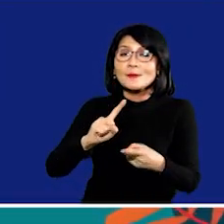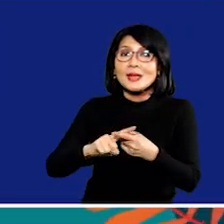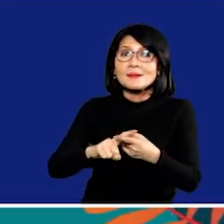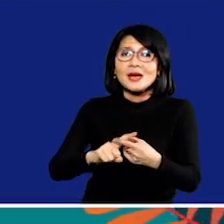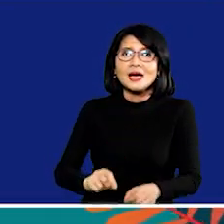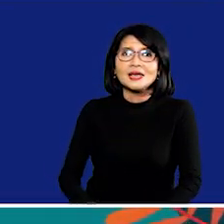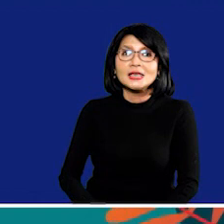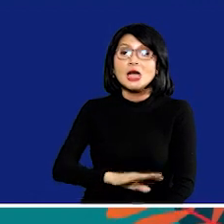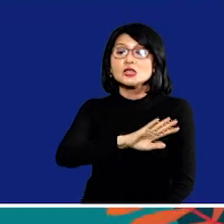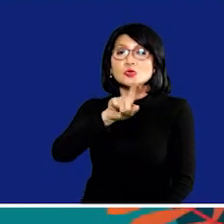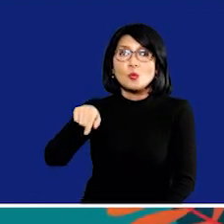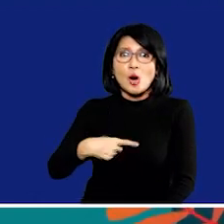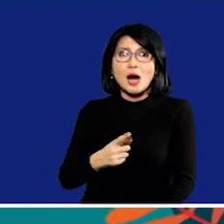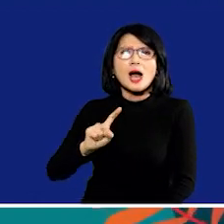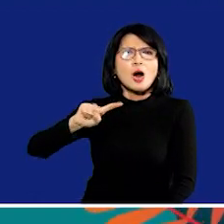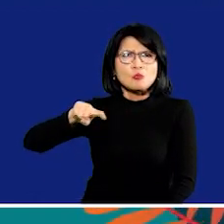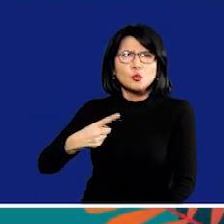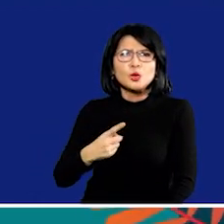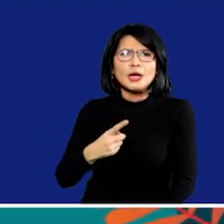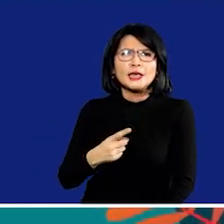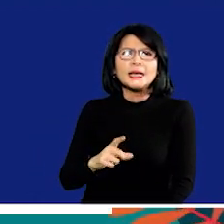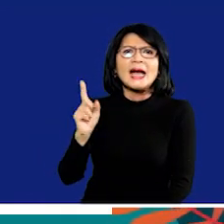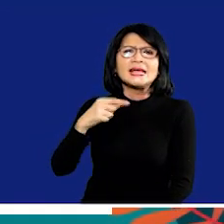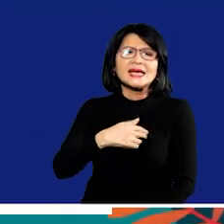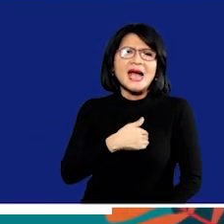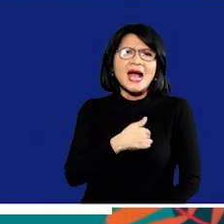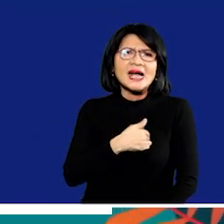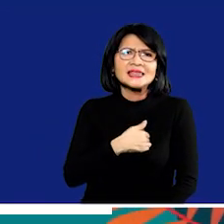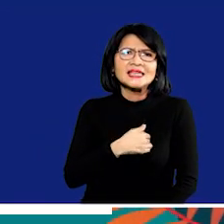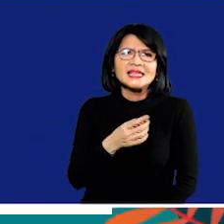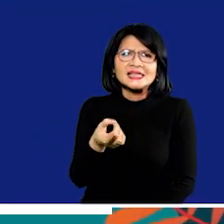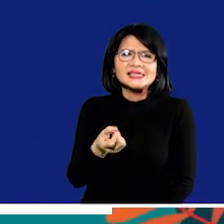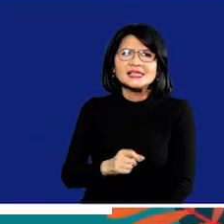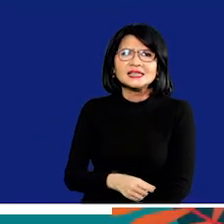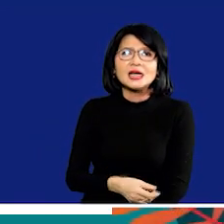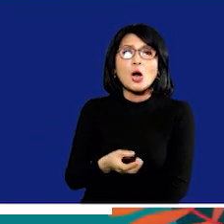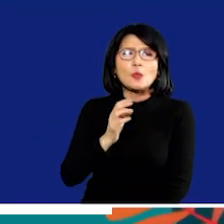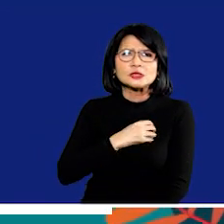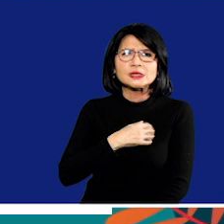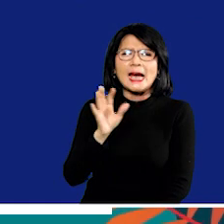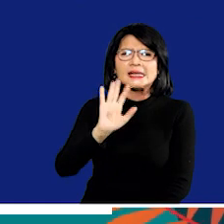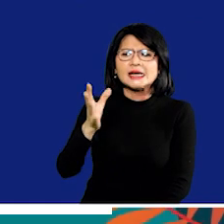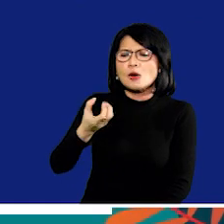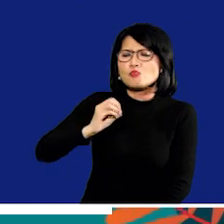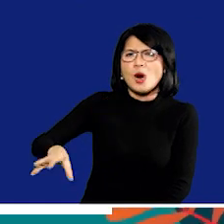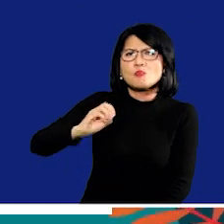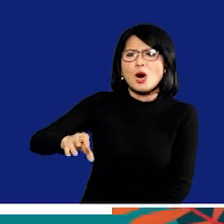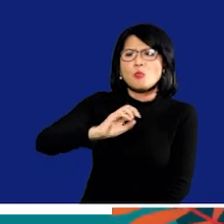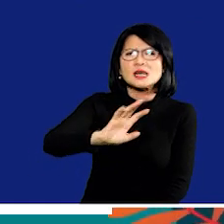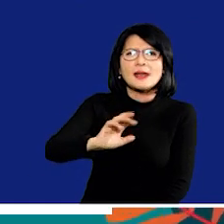Untuk teman-teman semua, mulailah dari hal kecil seperti jangan membuang